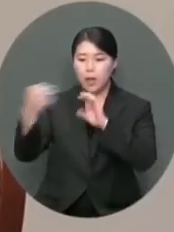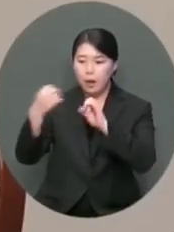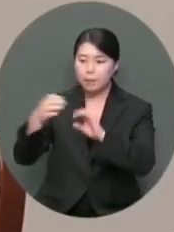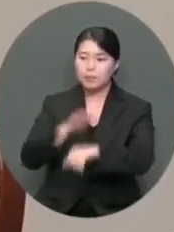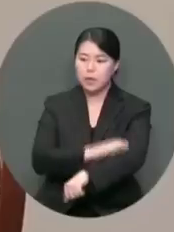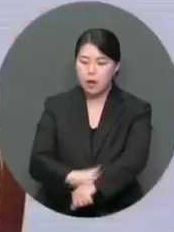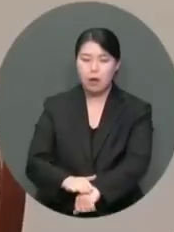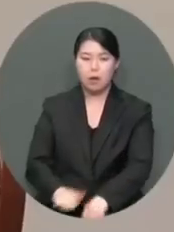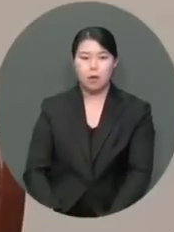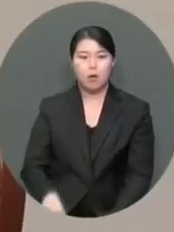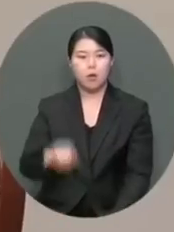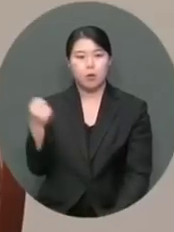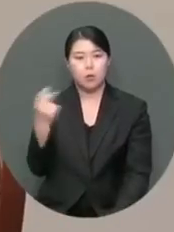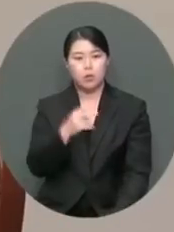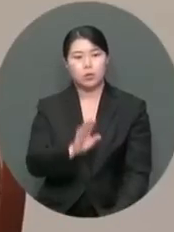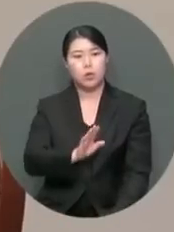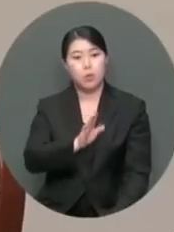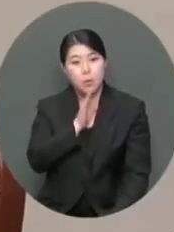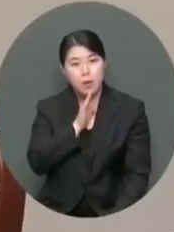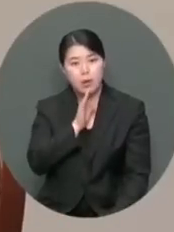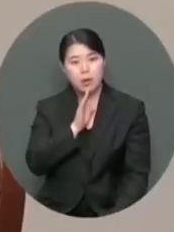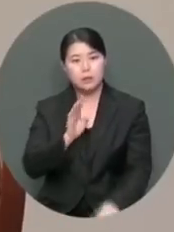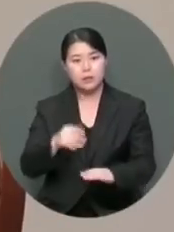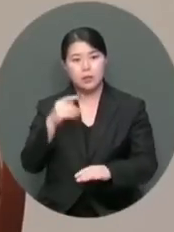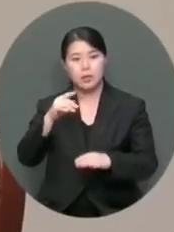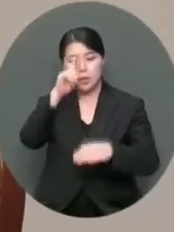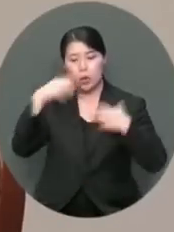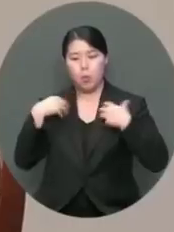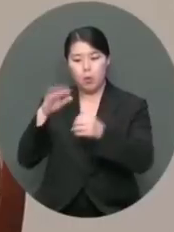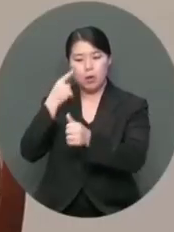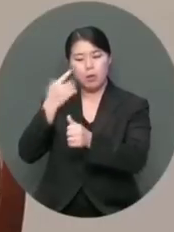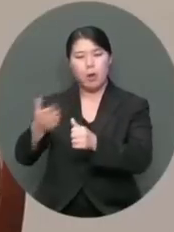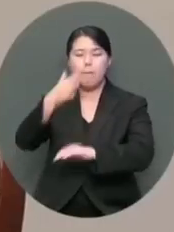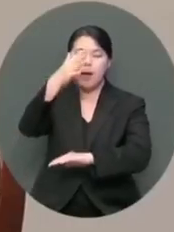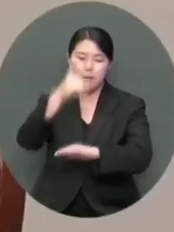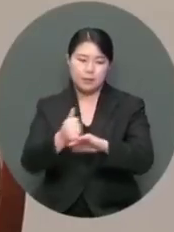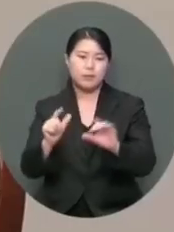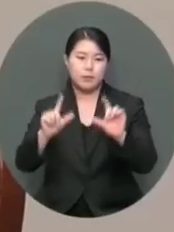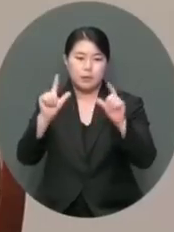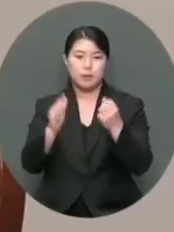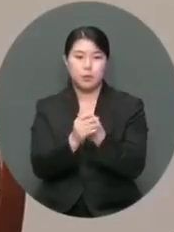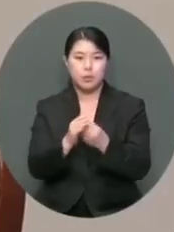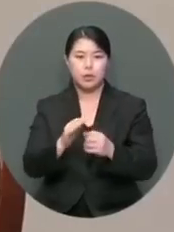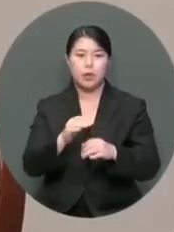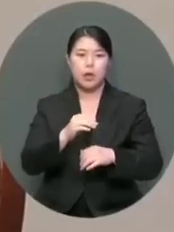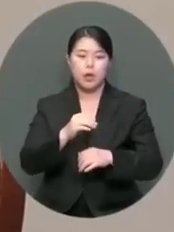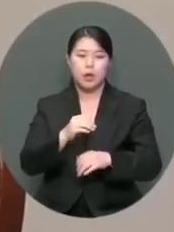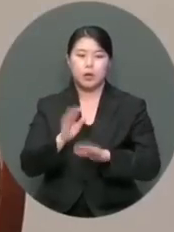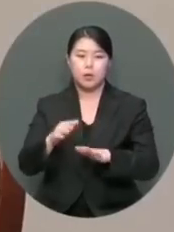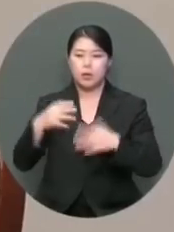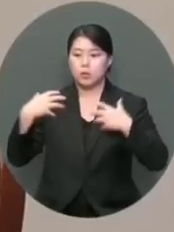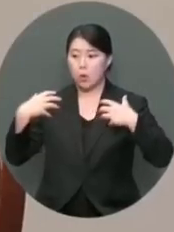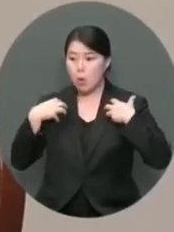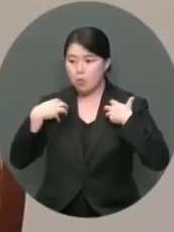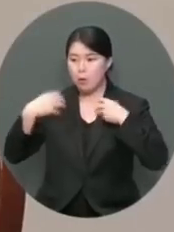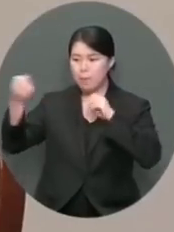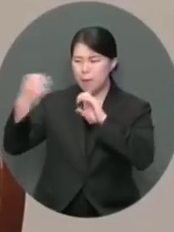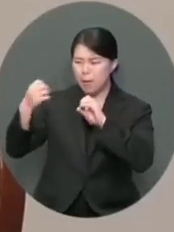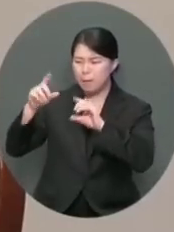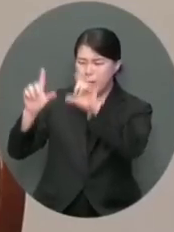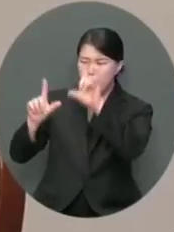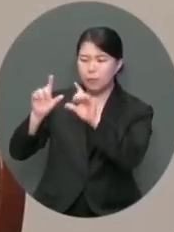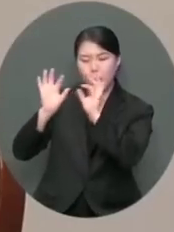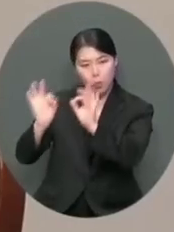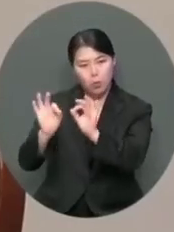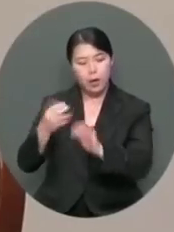예. 정말 우리 오늘 대정부질 마지막 날입니다. 조금이라도 정부층 얘기를 듣고 아까 이모경